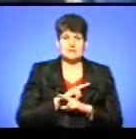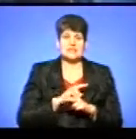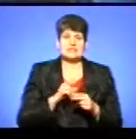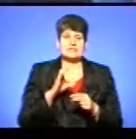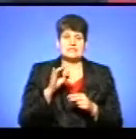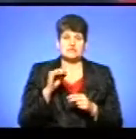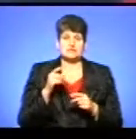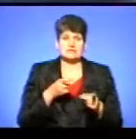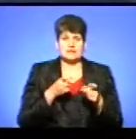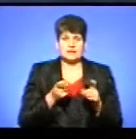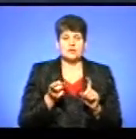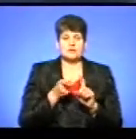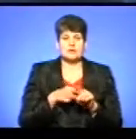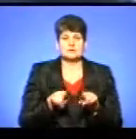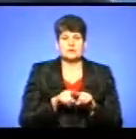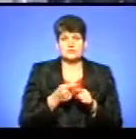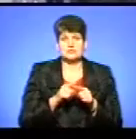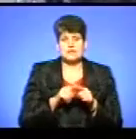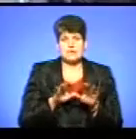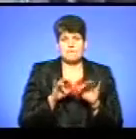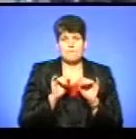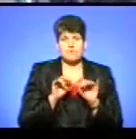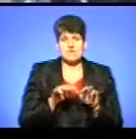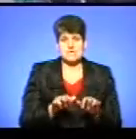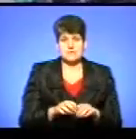стрільців, які доєдналися теж до цієї події.